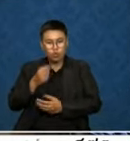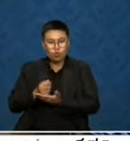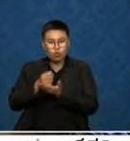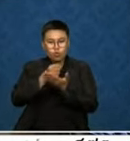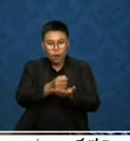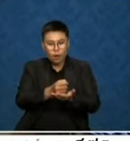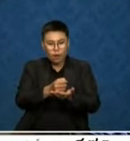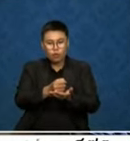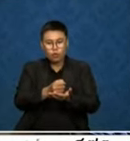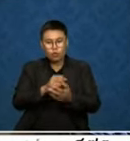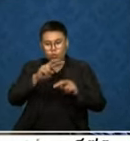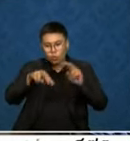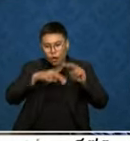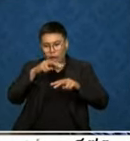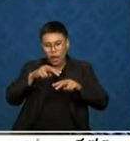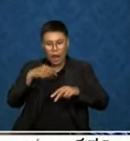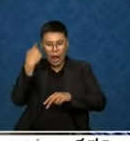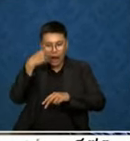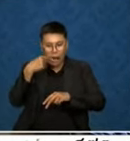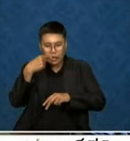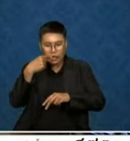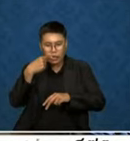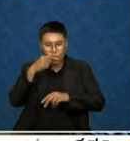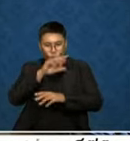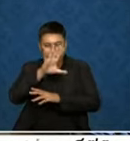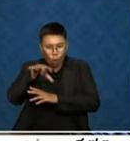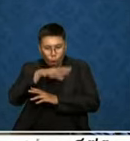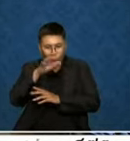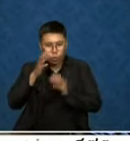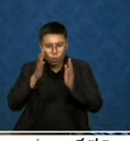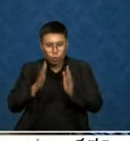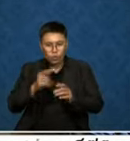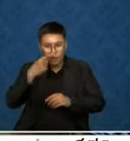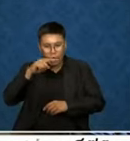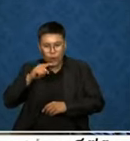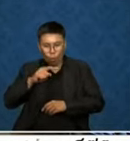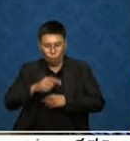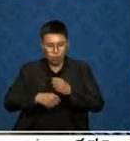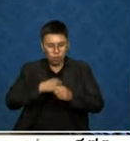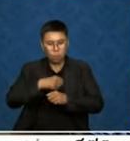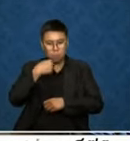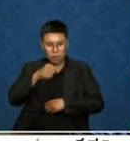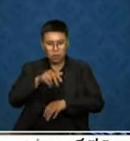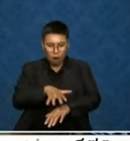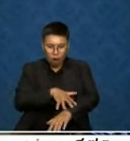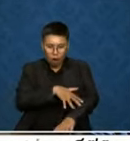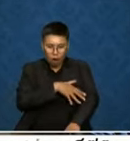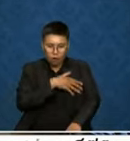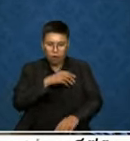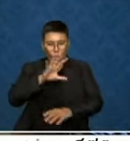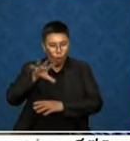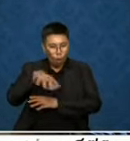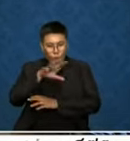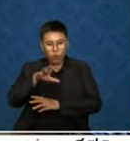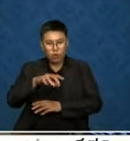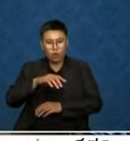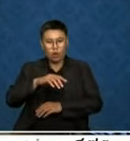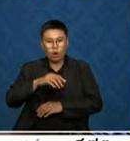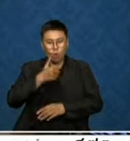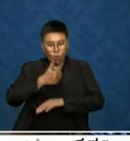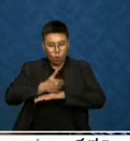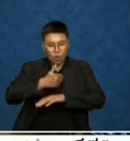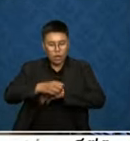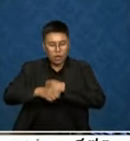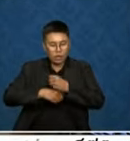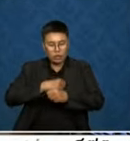ดวกใครเป็นคนทำให้เขาสามารถหลอกคนไทยได้นานขนาดนั้นถ้า16บอส2โ